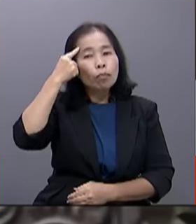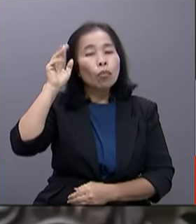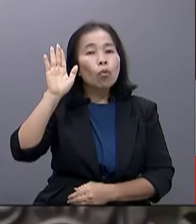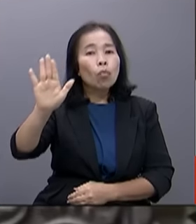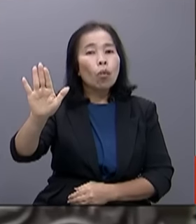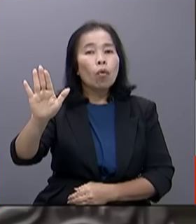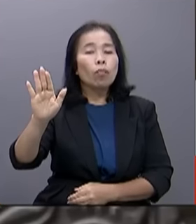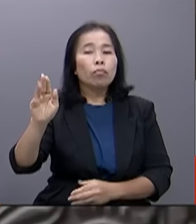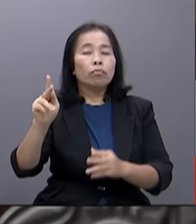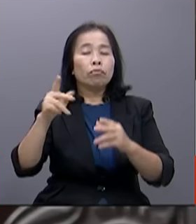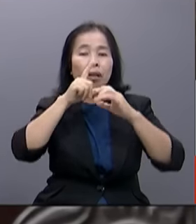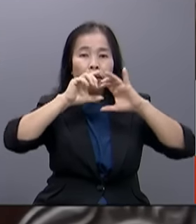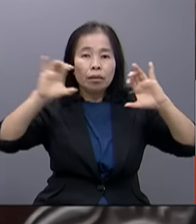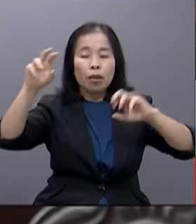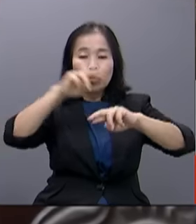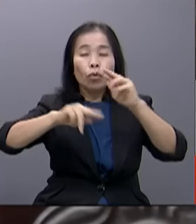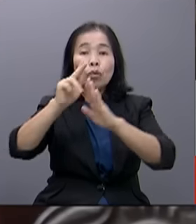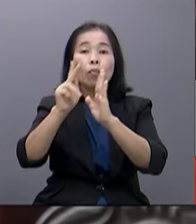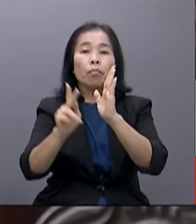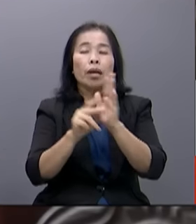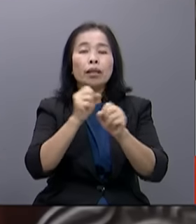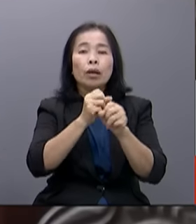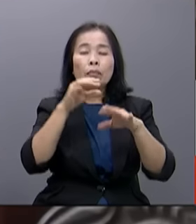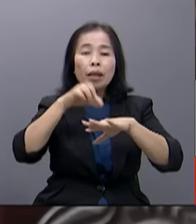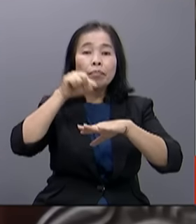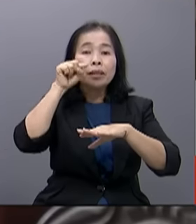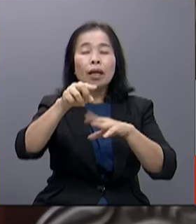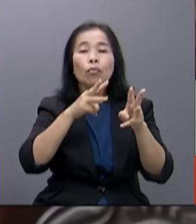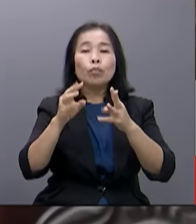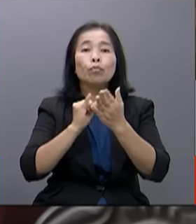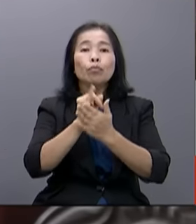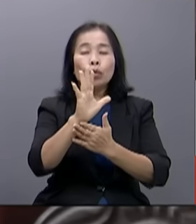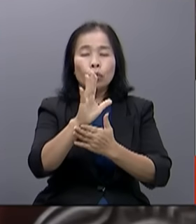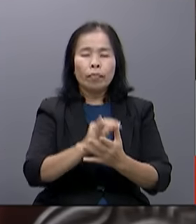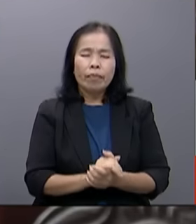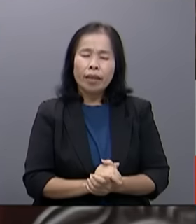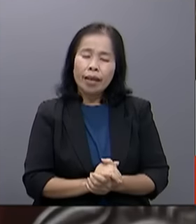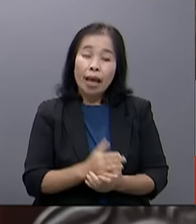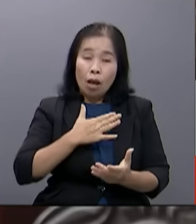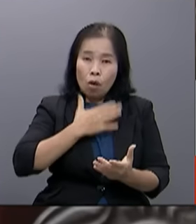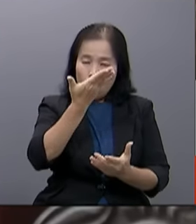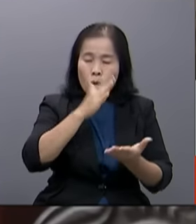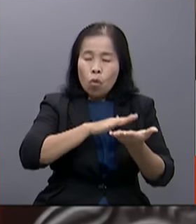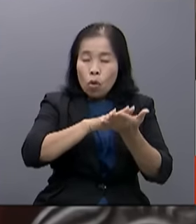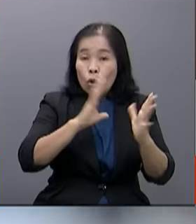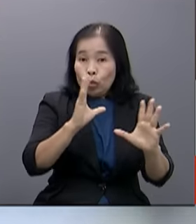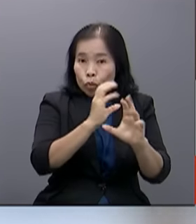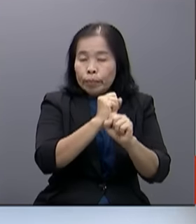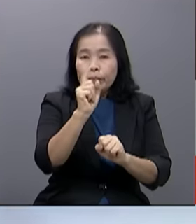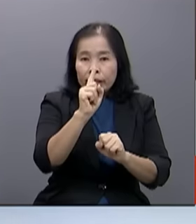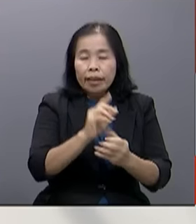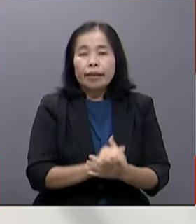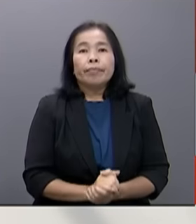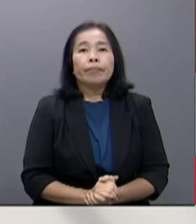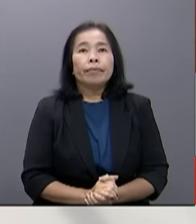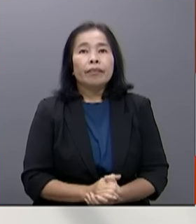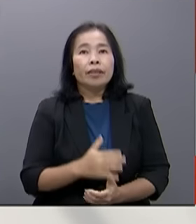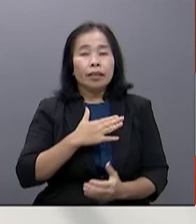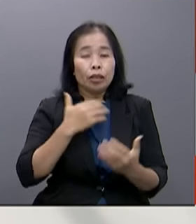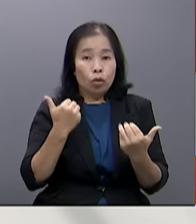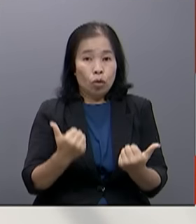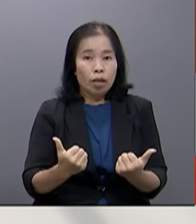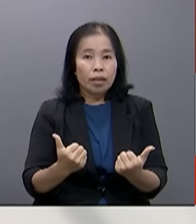งที่ไม่ถูกต้อง ค่ะค่ะขออนุญาตสรุปว่าคือตอนนี้เนี่ยค่ะ ท่านรองสุ